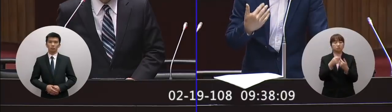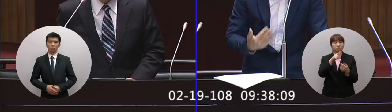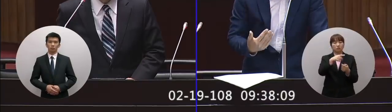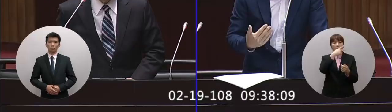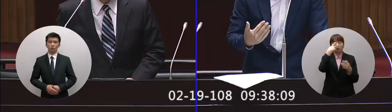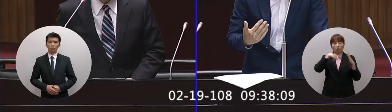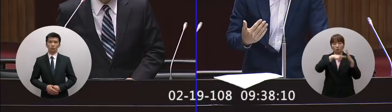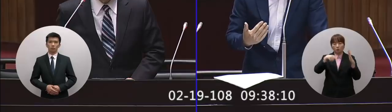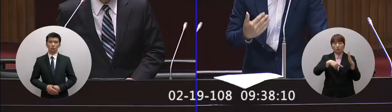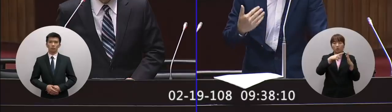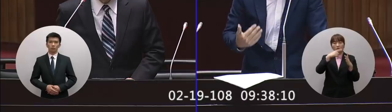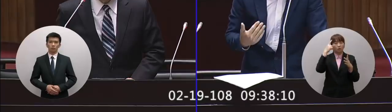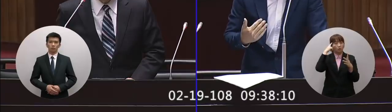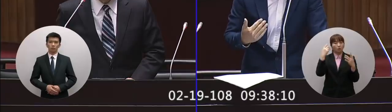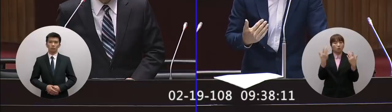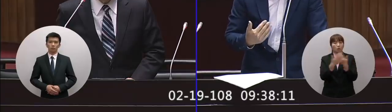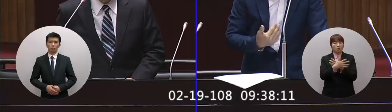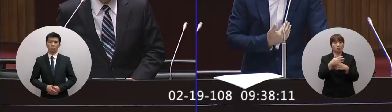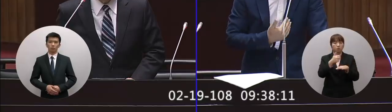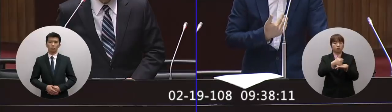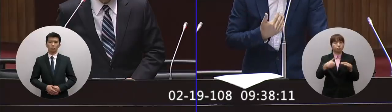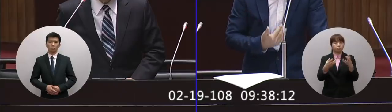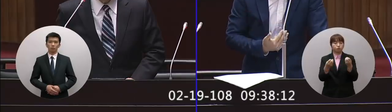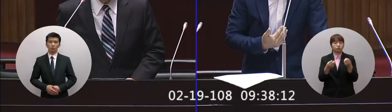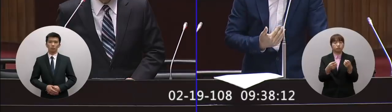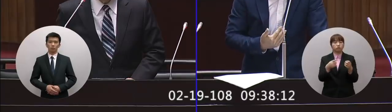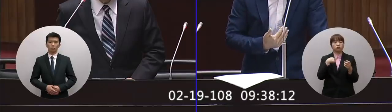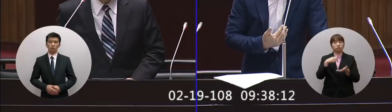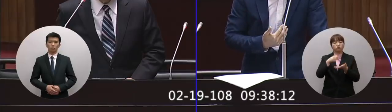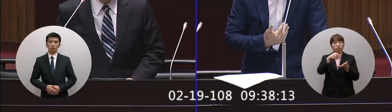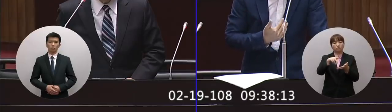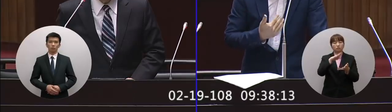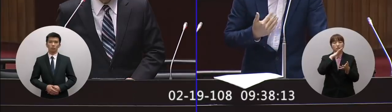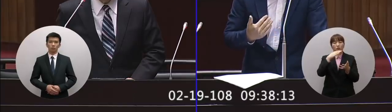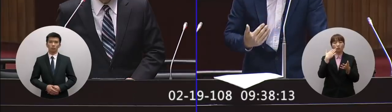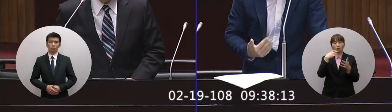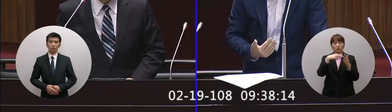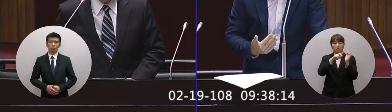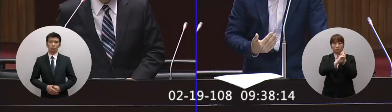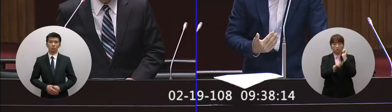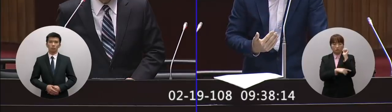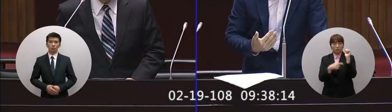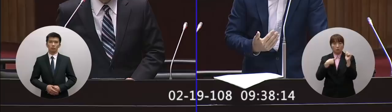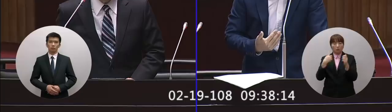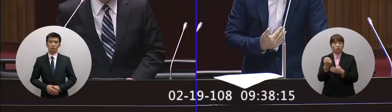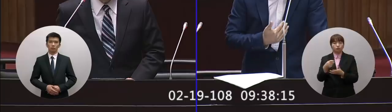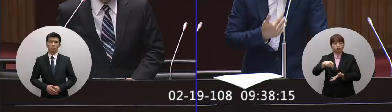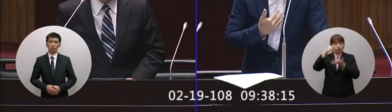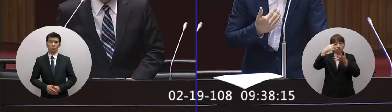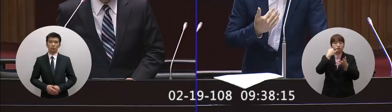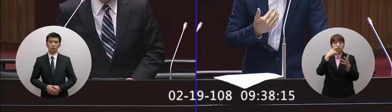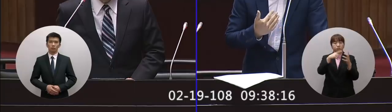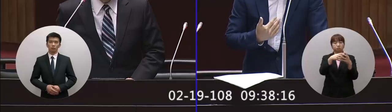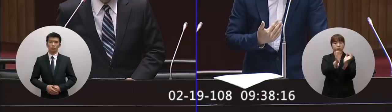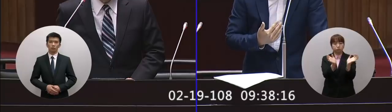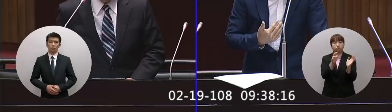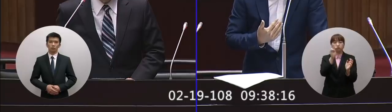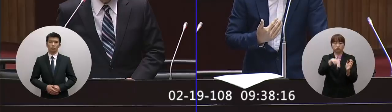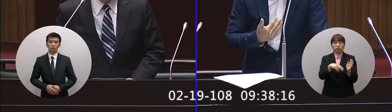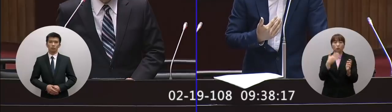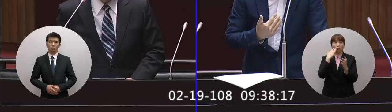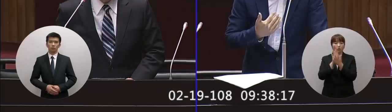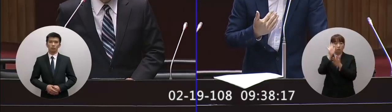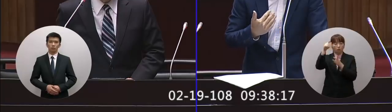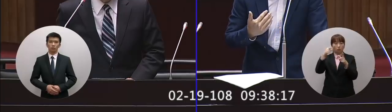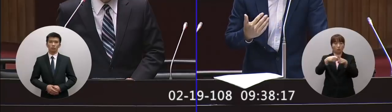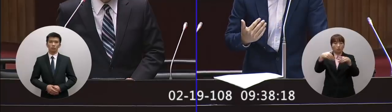是不是有倒阁感觉？为什么我这样提？在我们宪法里面，倒阁是立法院可以发动，可是在未来公民投票